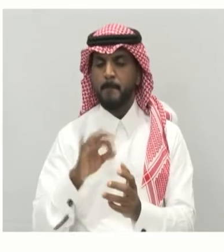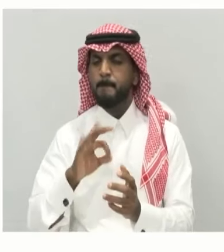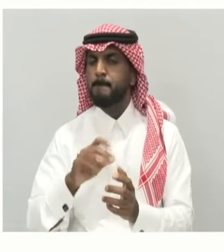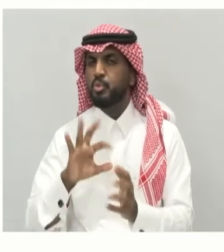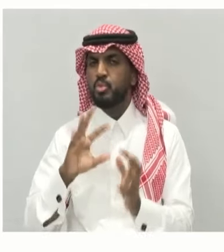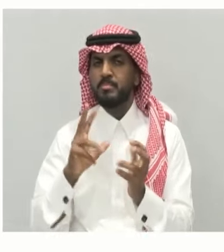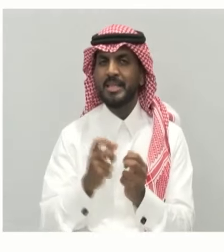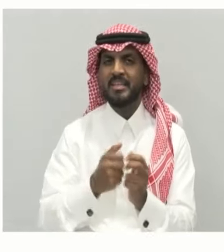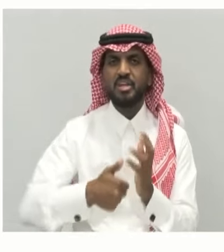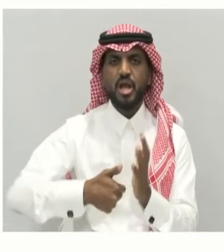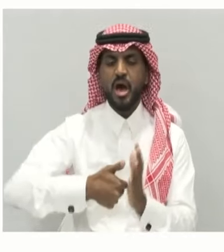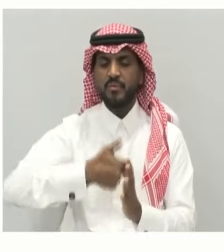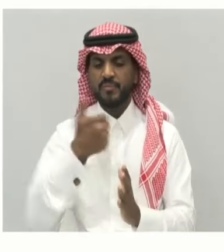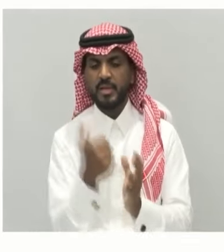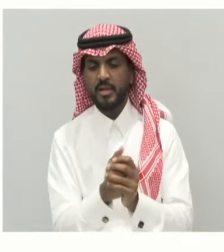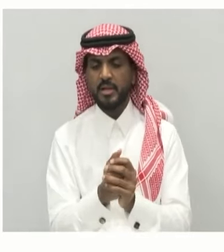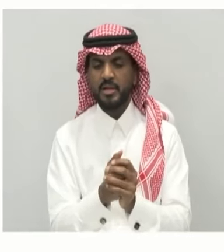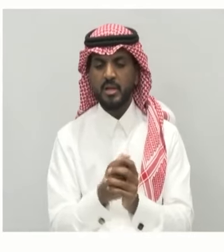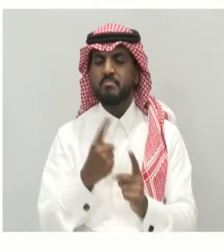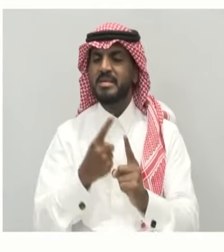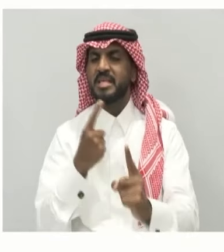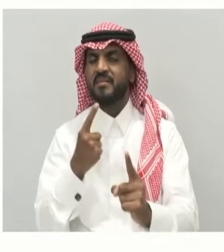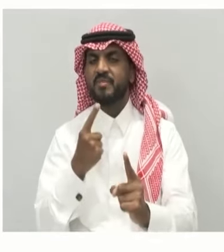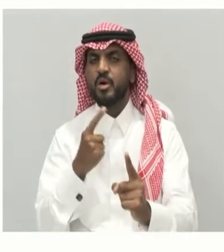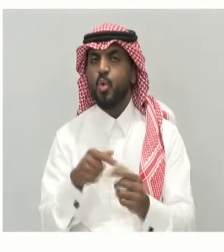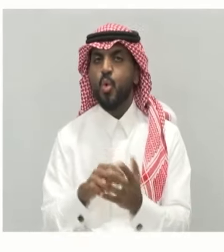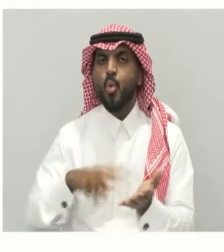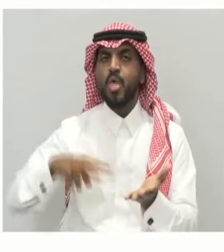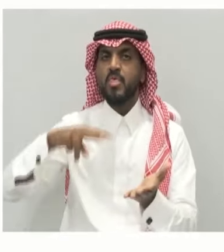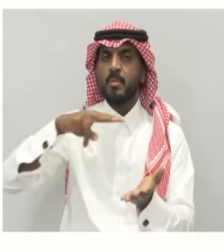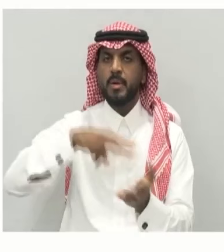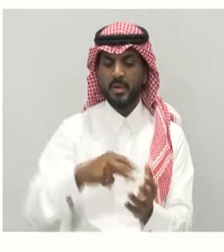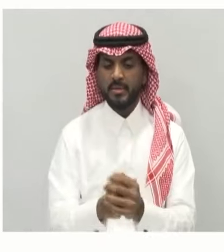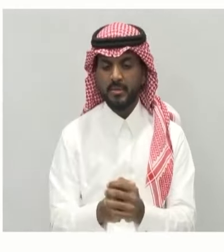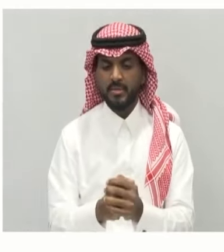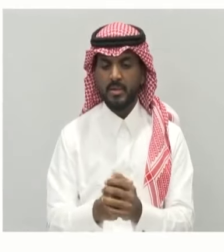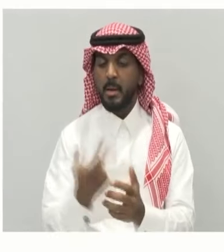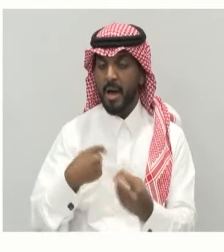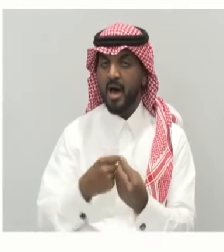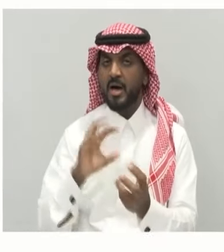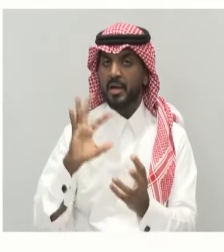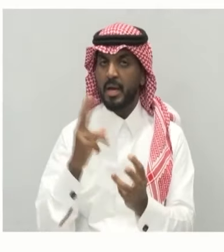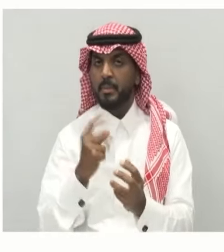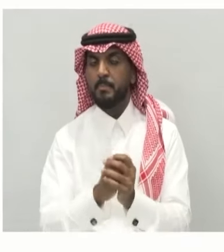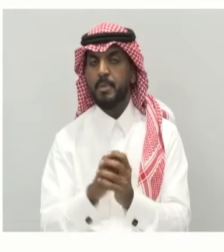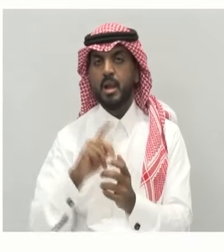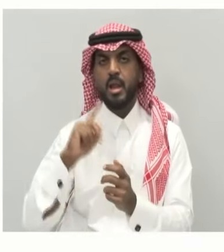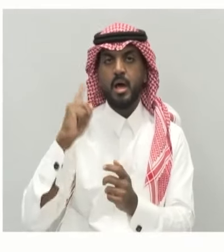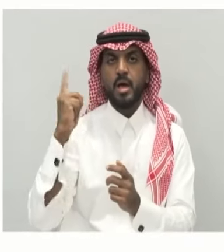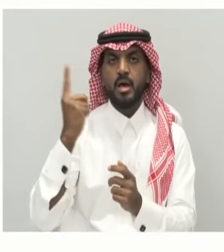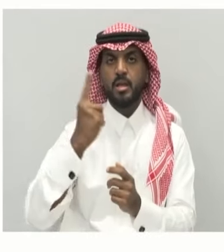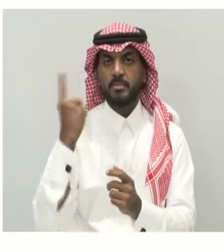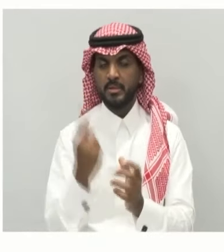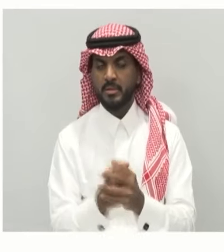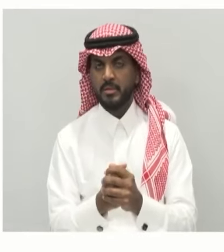الرقم العالمي ما هي او ما التقدير الافضل للمسافه التي وثب صاحب الرقم العالمي